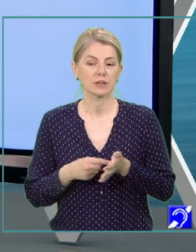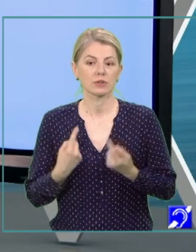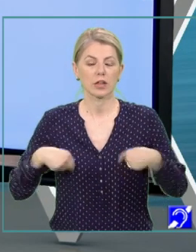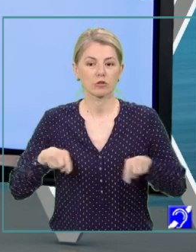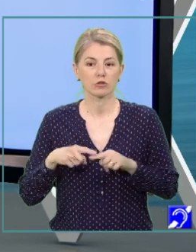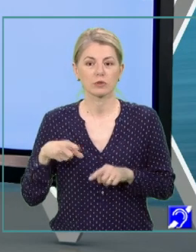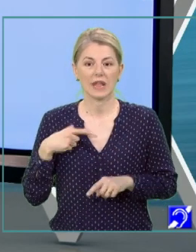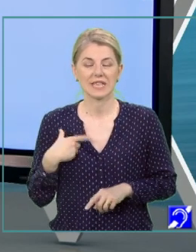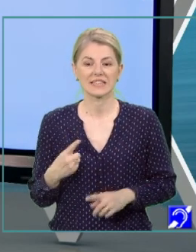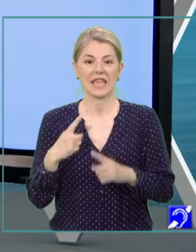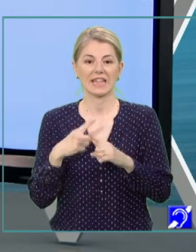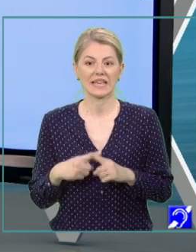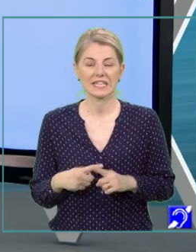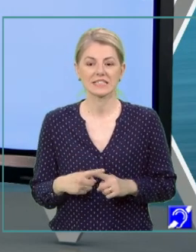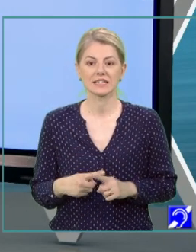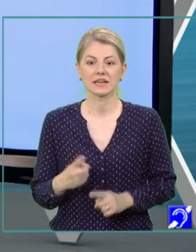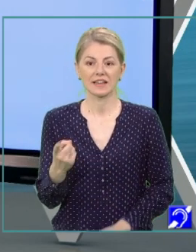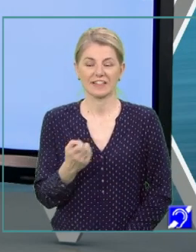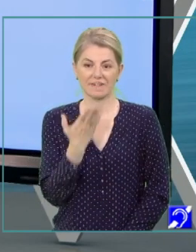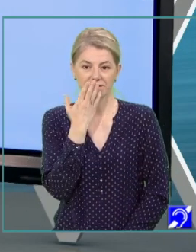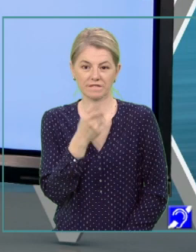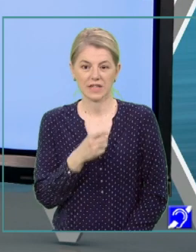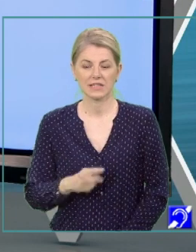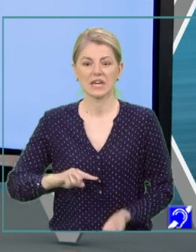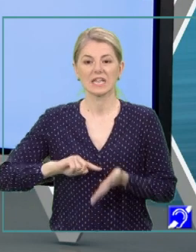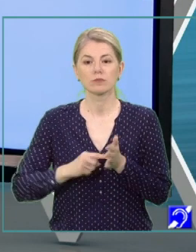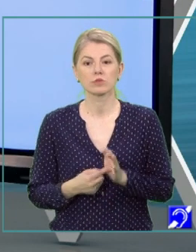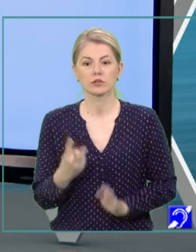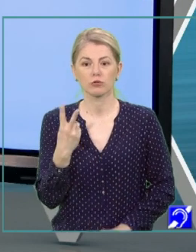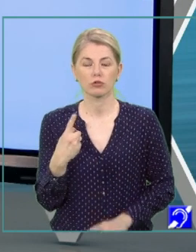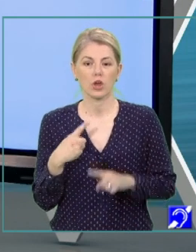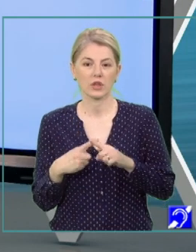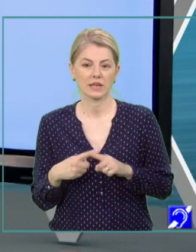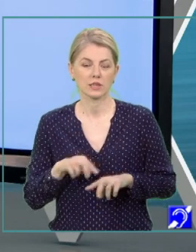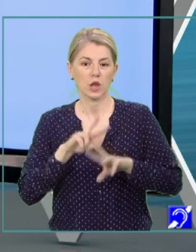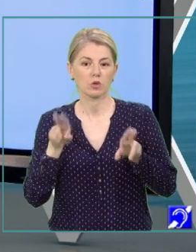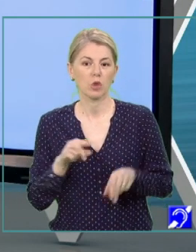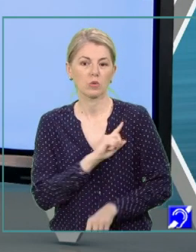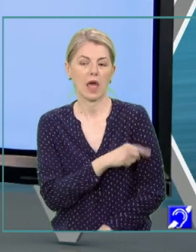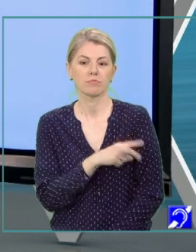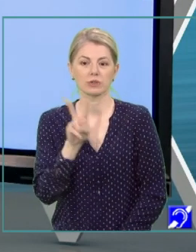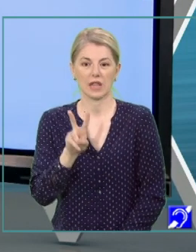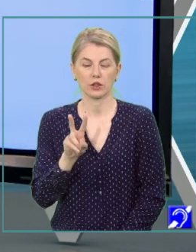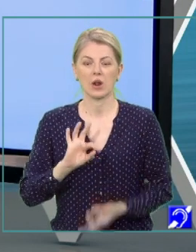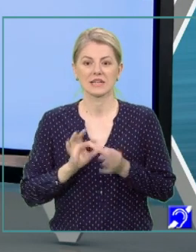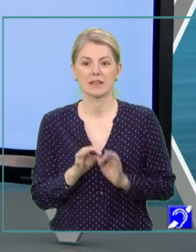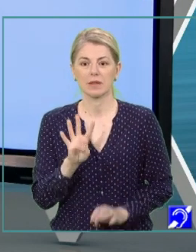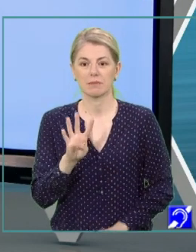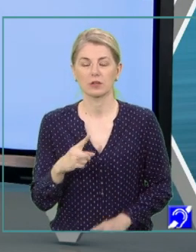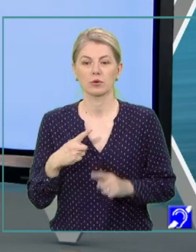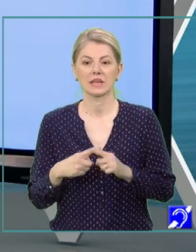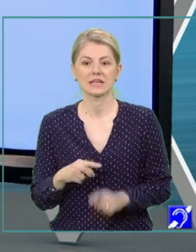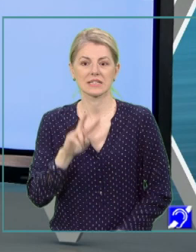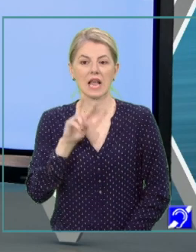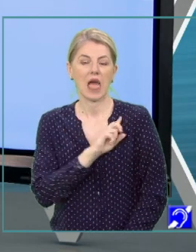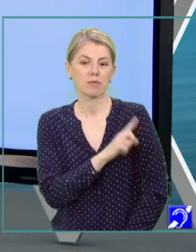nostru este x din față, de înmulțit cu 2x totul la pătrat, înseamnă 4x la a